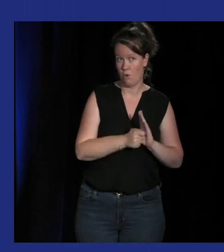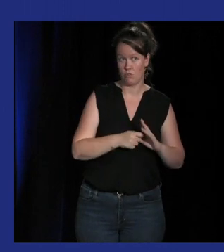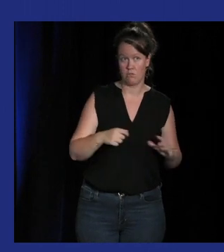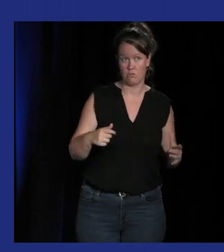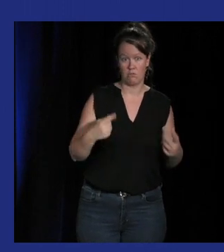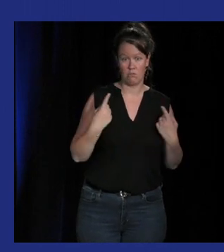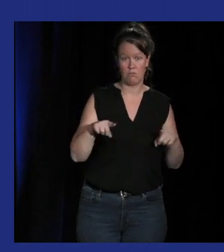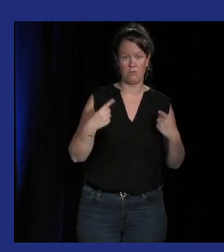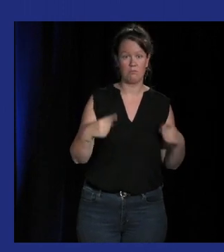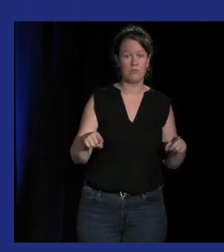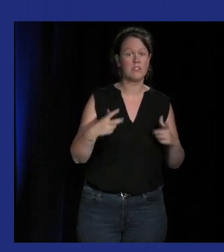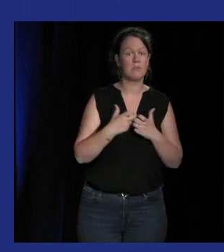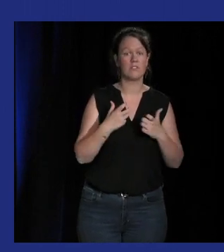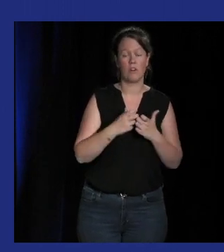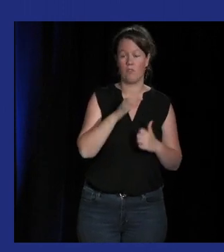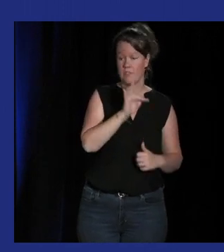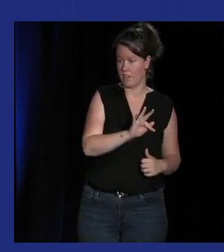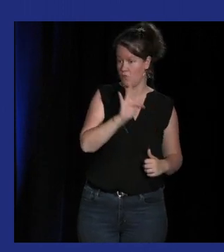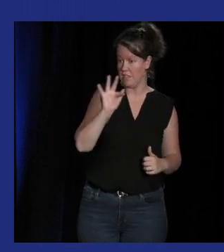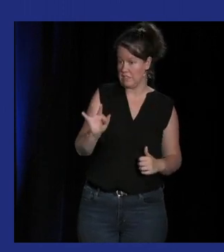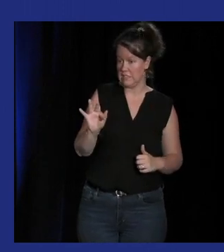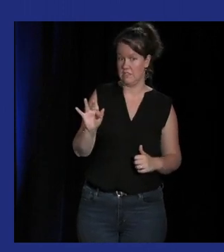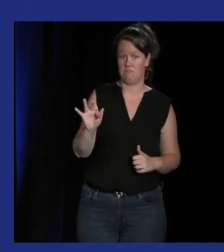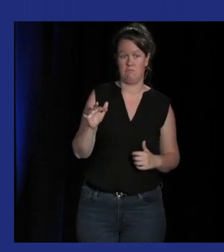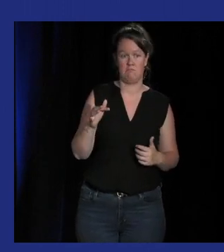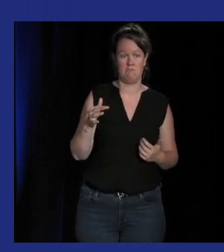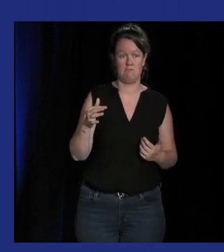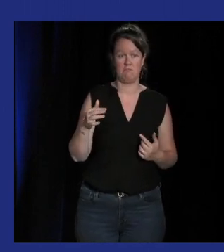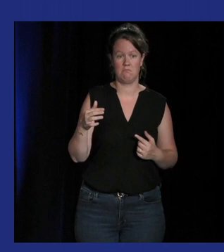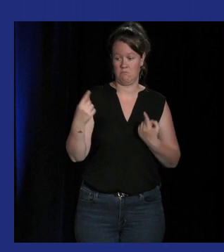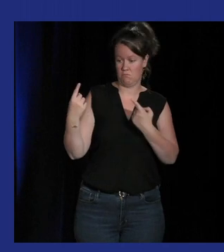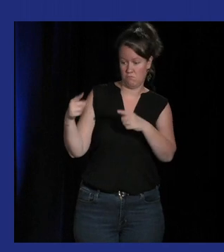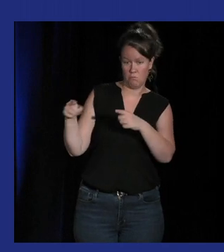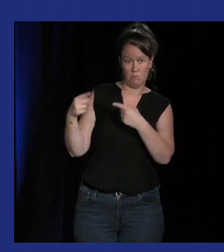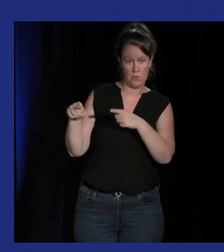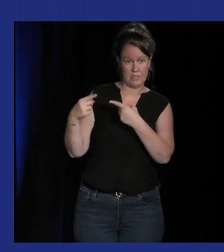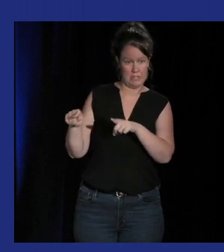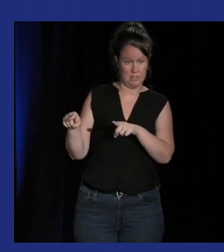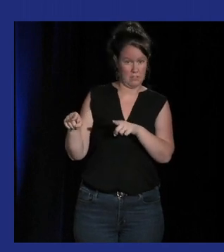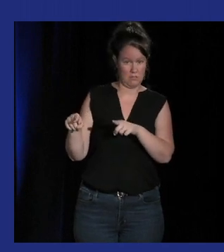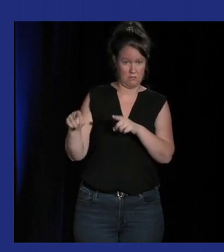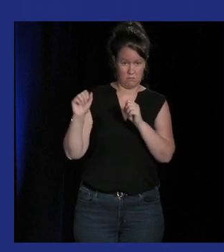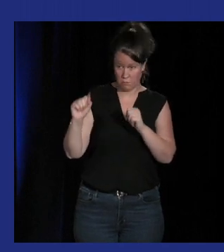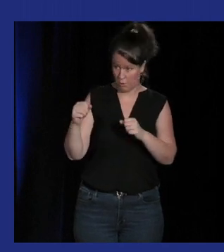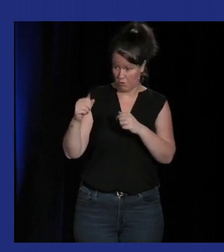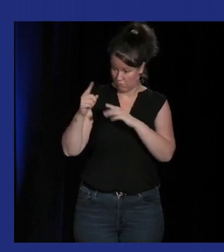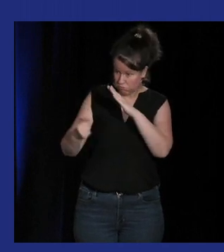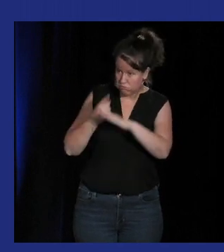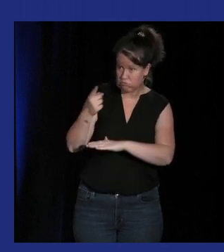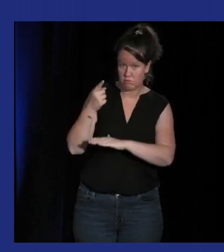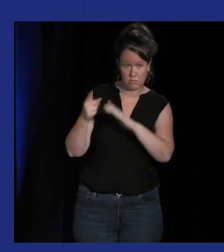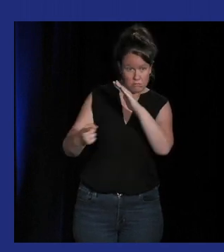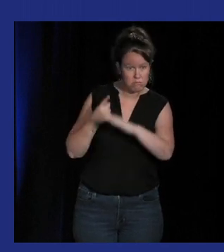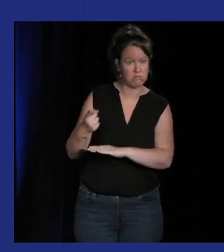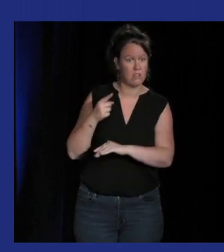les musiques de nos mots et Matsu donc Final Fantasy c'était musique c'est des c'était composé la boucle a été composée pour que vous puissiez l'écouter à l'infini sans vous lasser